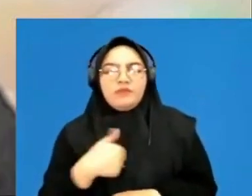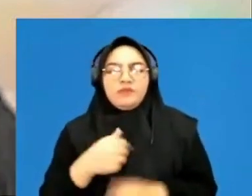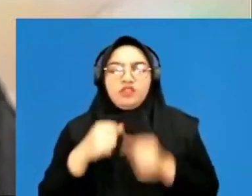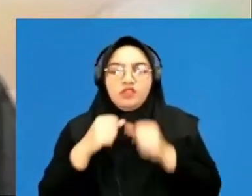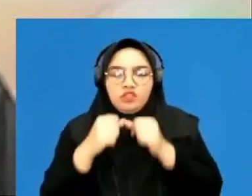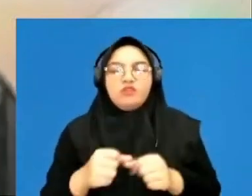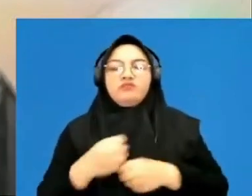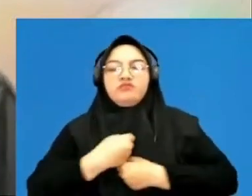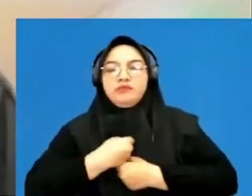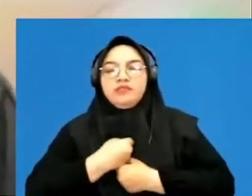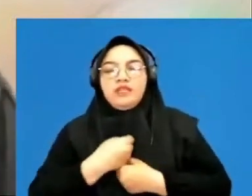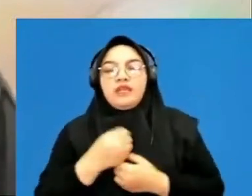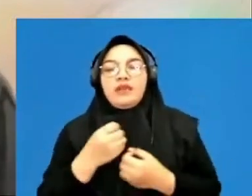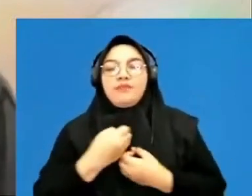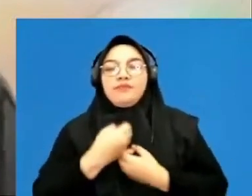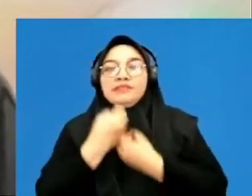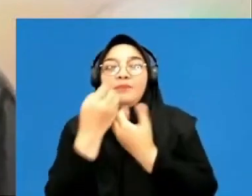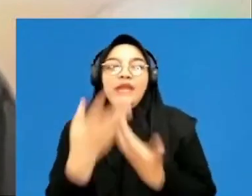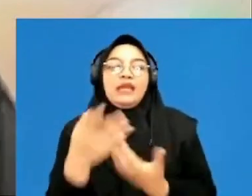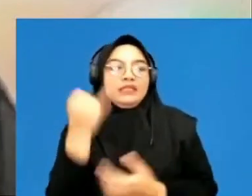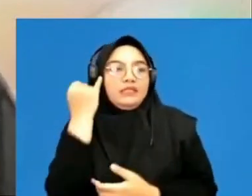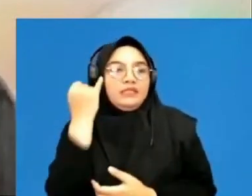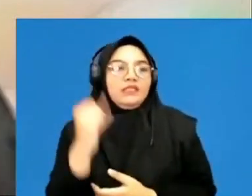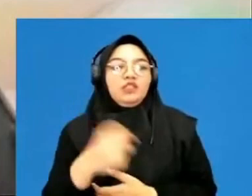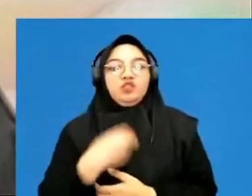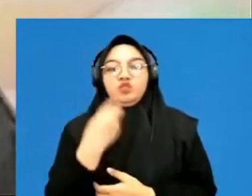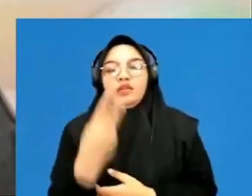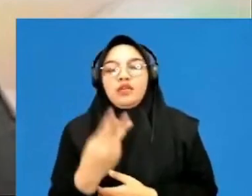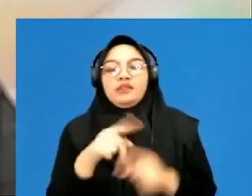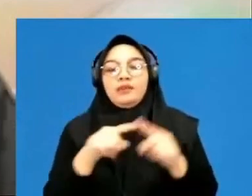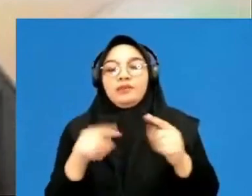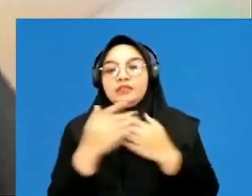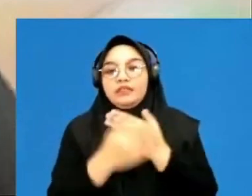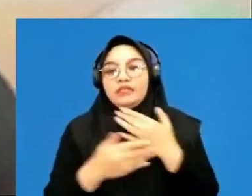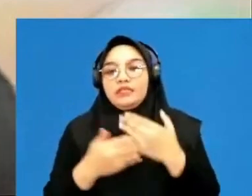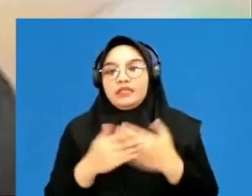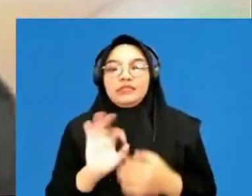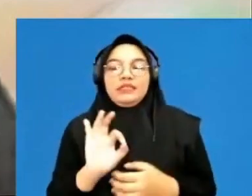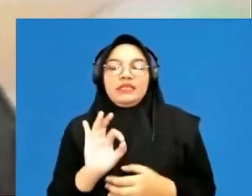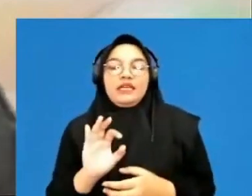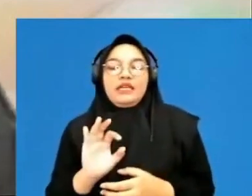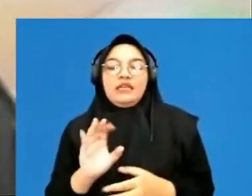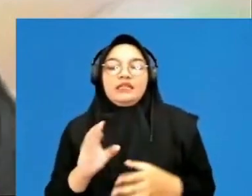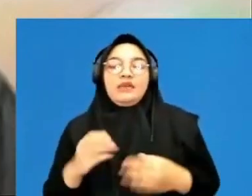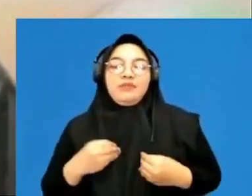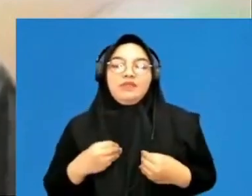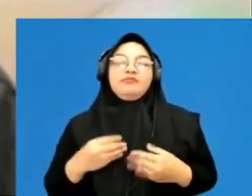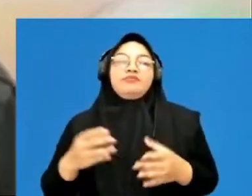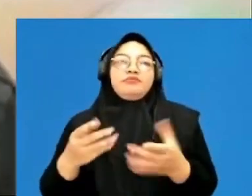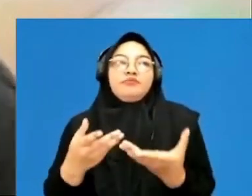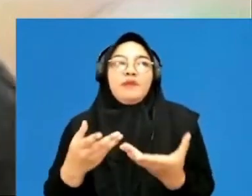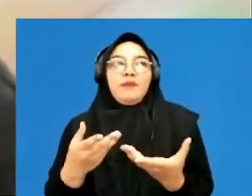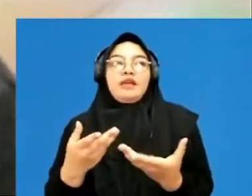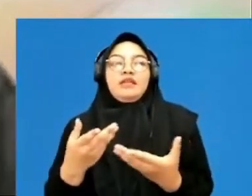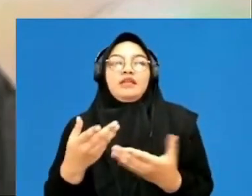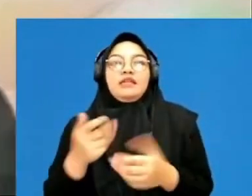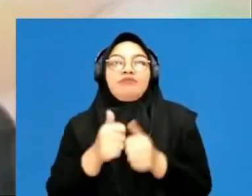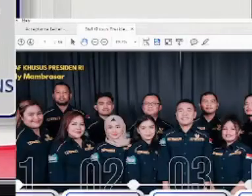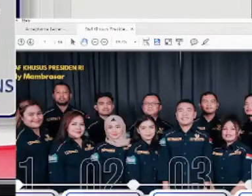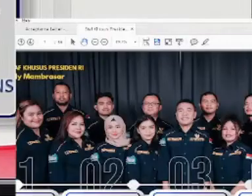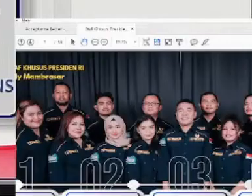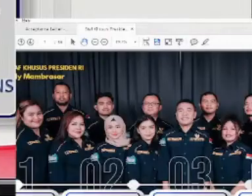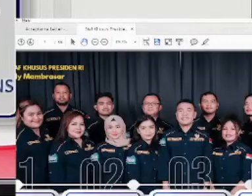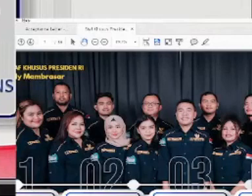kami gitu namun tidak namun sayangnya kami tidak mendapatkan penerimaan yang baik itu dari sang pemangku kebijakan